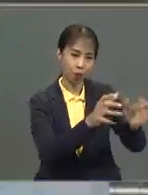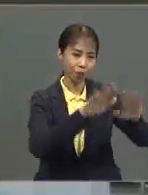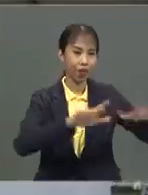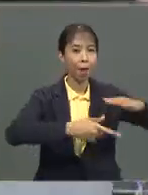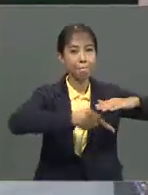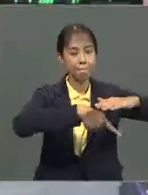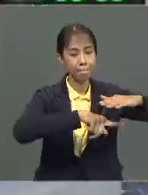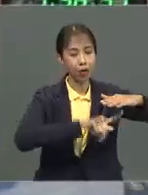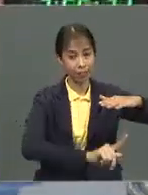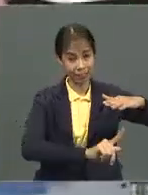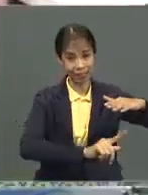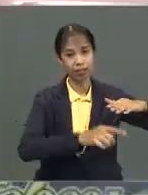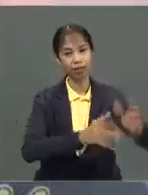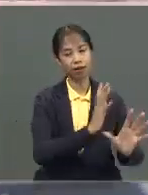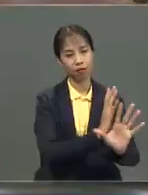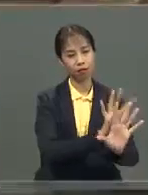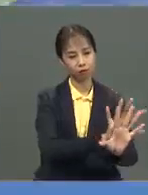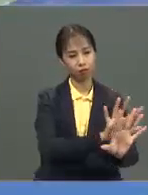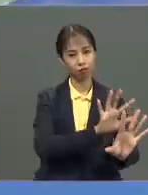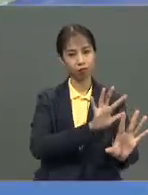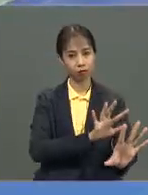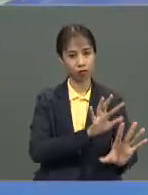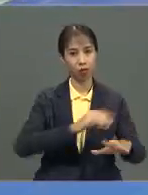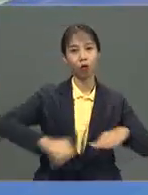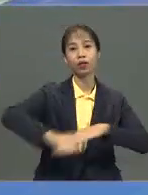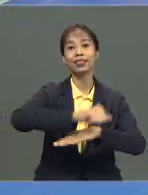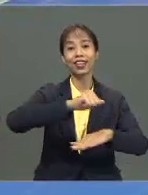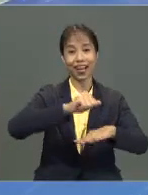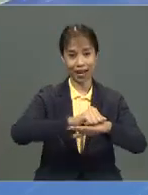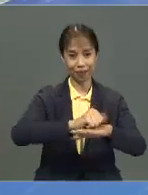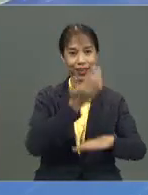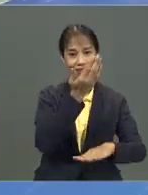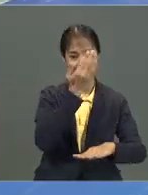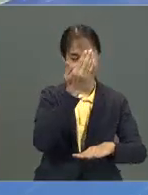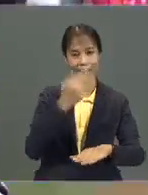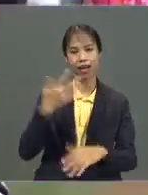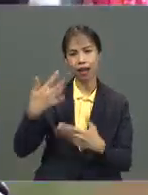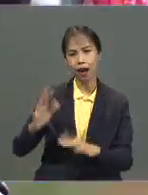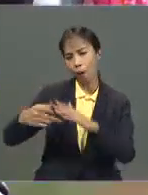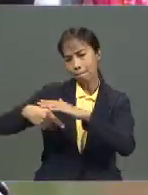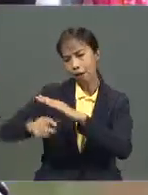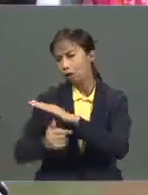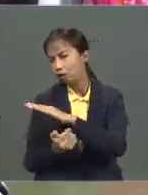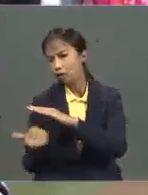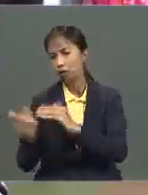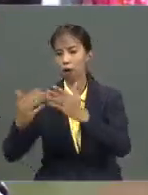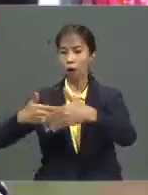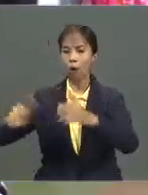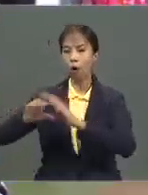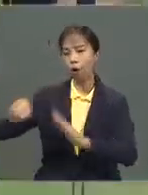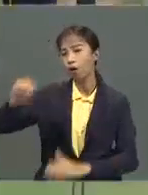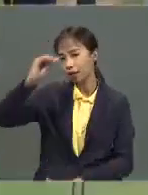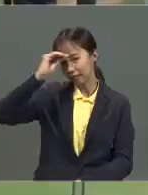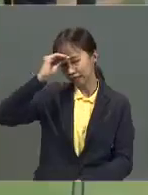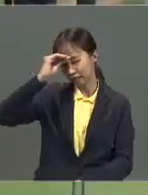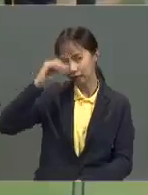กษาปีที่1ก็จะเข้าแถวที่บริเวณสนามหน้าโรงเรียนส่วนชั้นอื่นๆนะคะก็จะมีการเข้าแถวในห้องเรียนค่ะพ